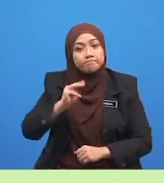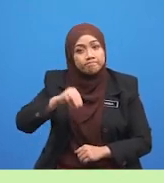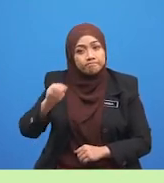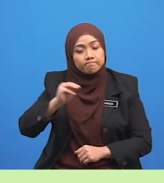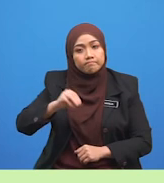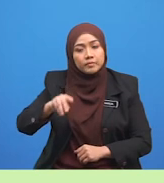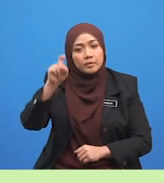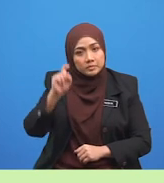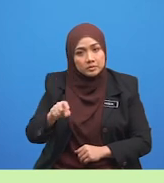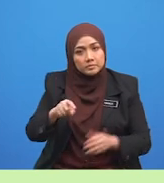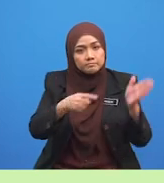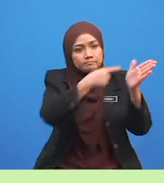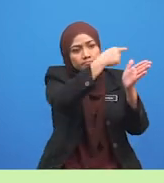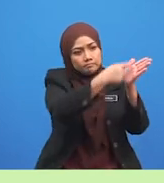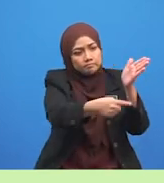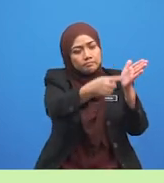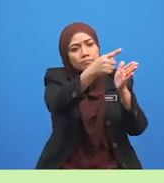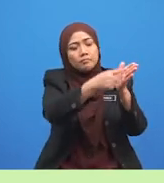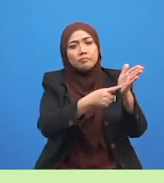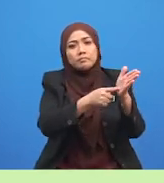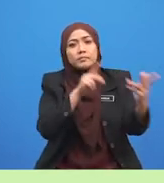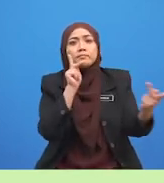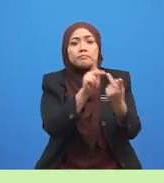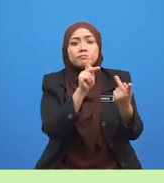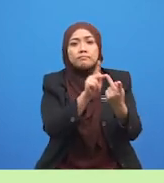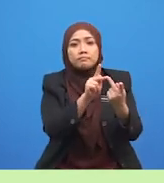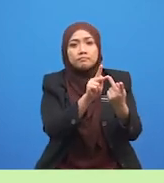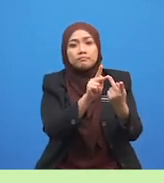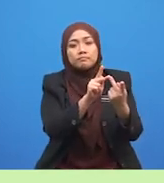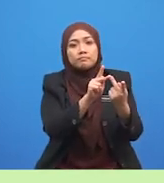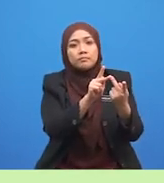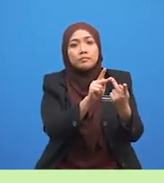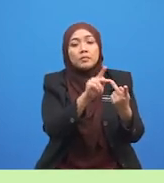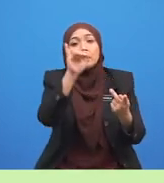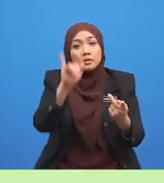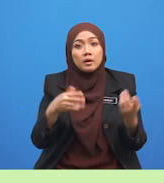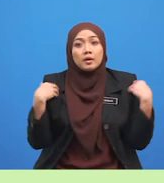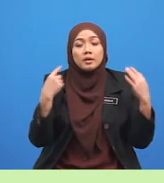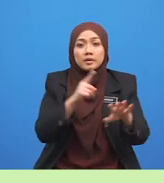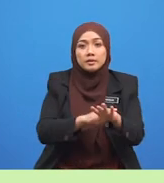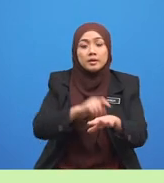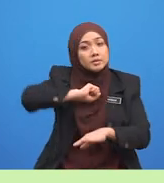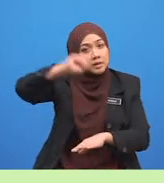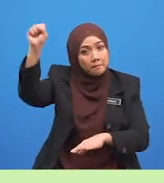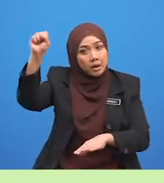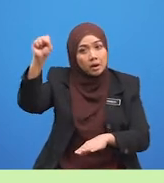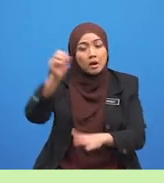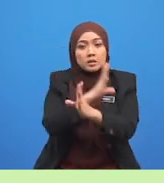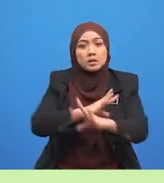Murid-murid dikendaki memadankan lokasi sungai dan tasik yang terdapat di negeri Sabah, Sarawak atau